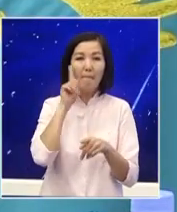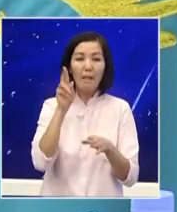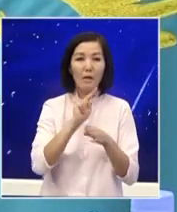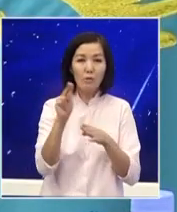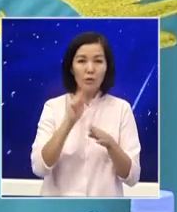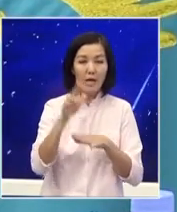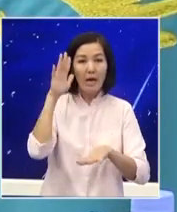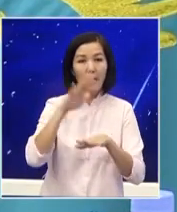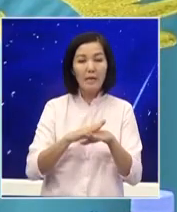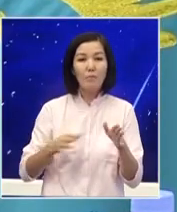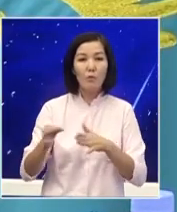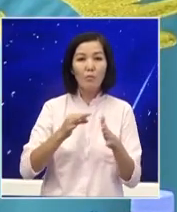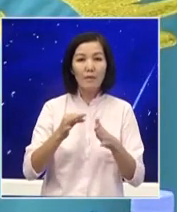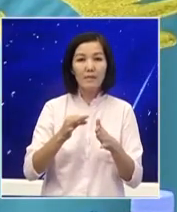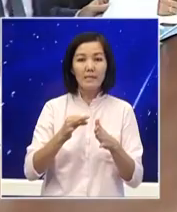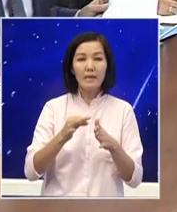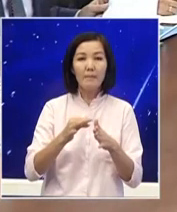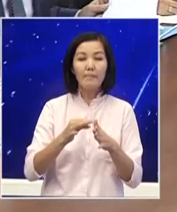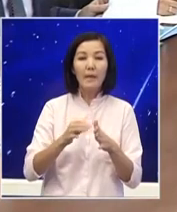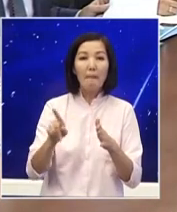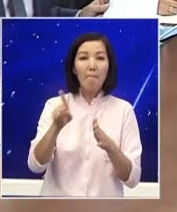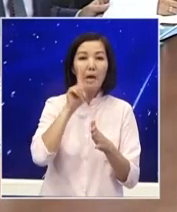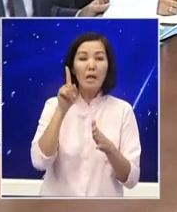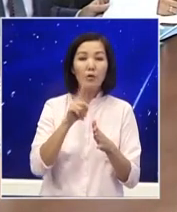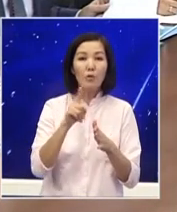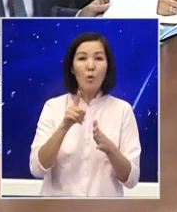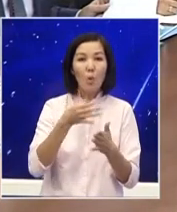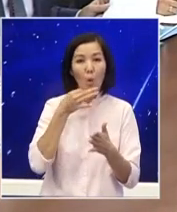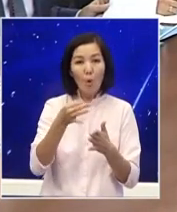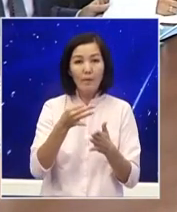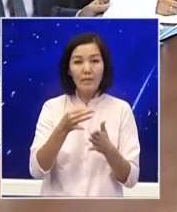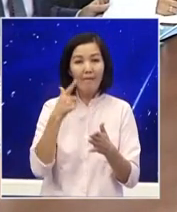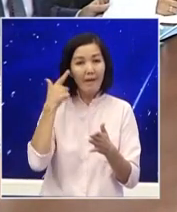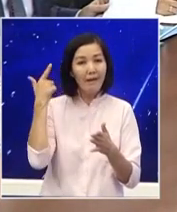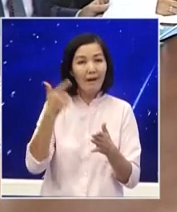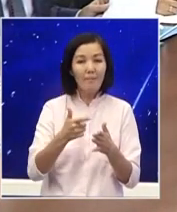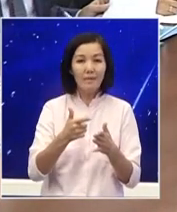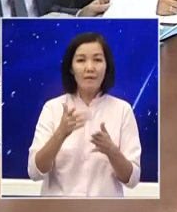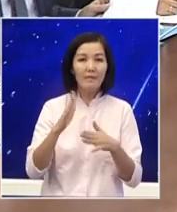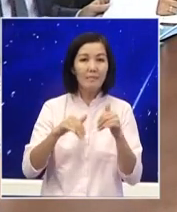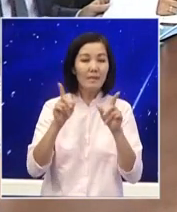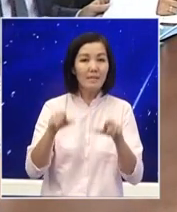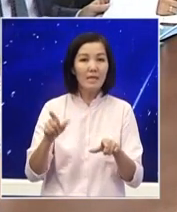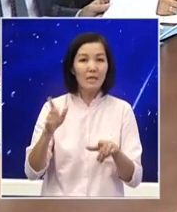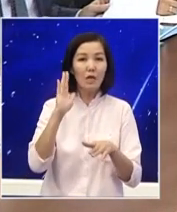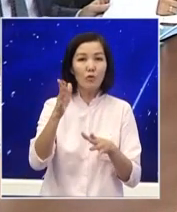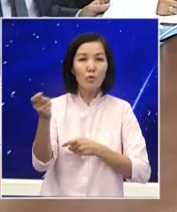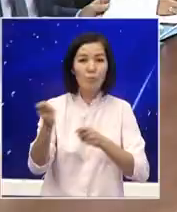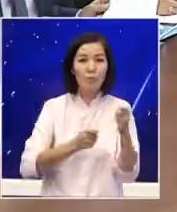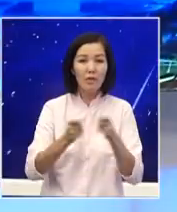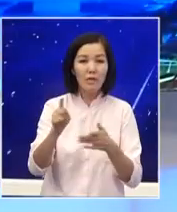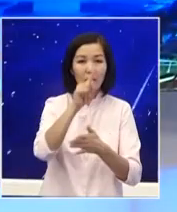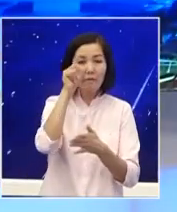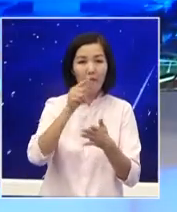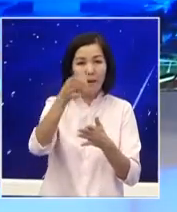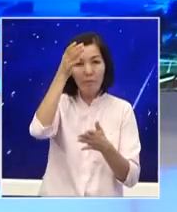аким области отметил потенциал молодого она уже довольно опытного и грамотного специалиста который дали будет курировать вопросы образования